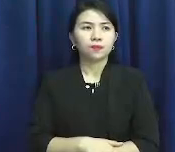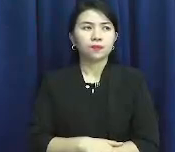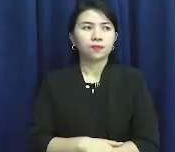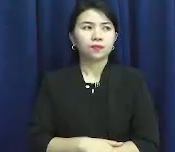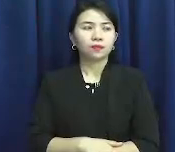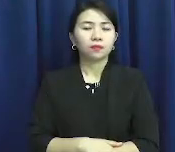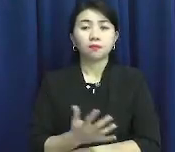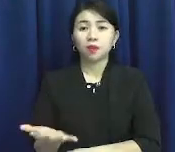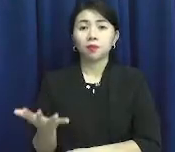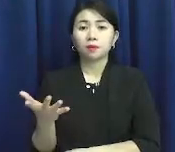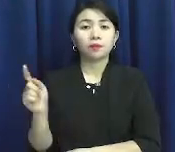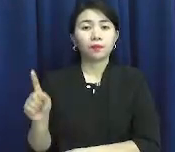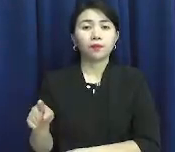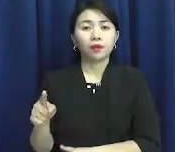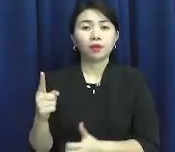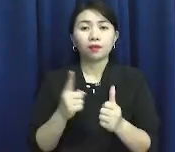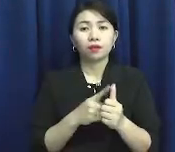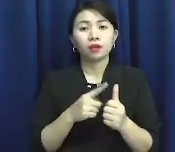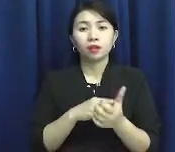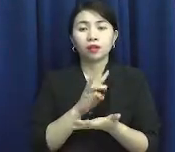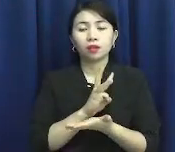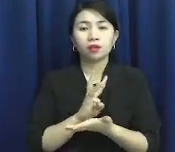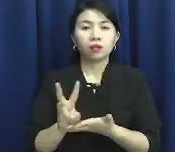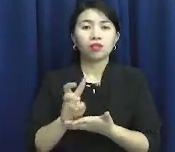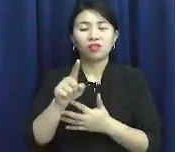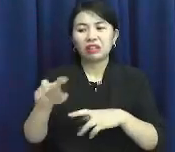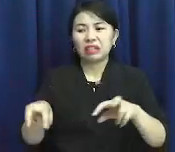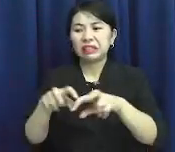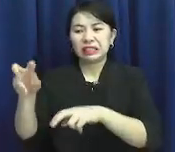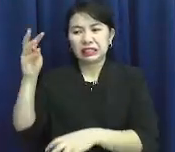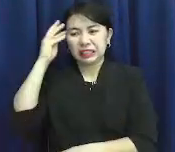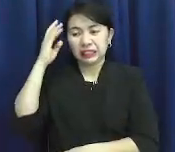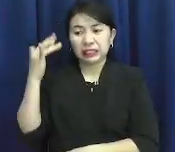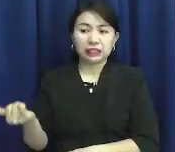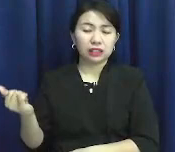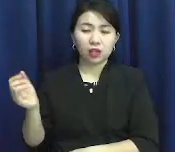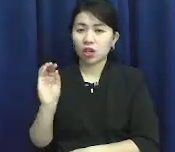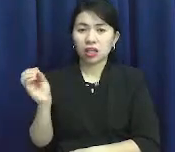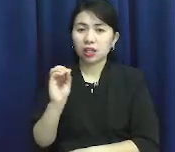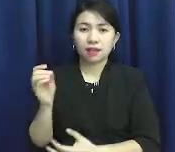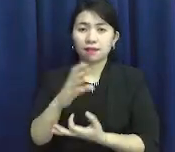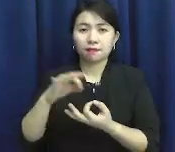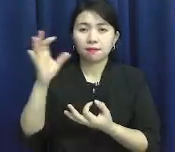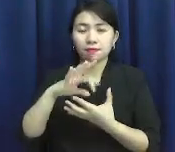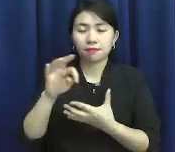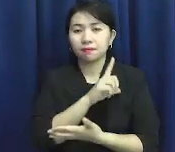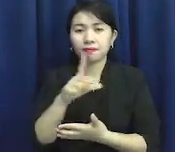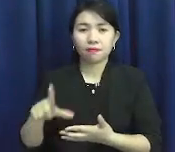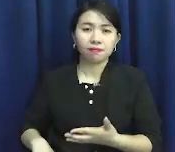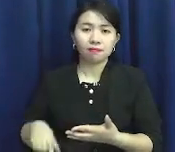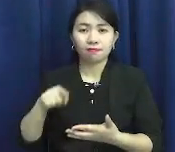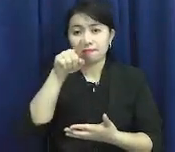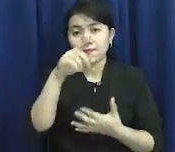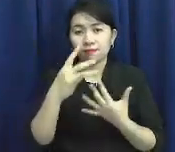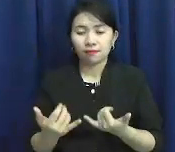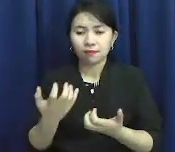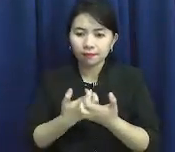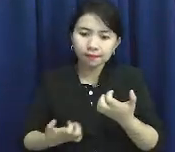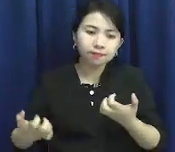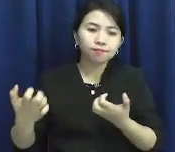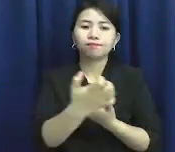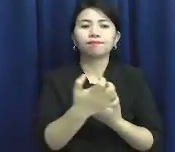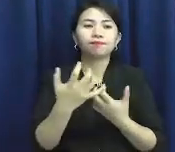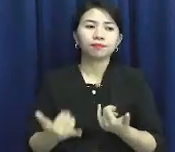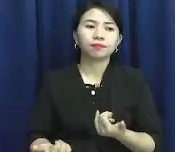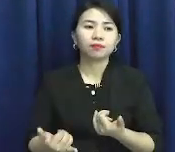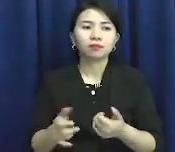Maaring itong first week, ligaw na utak mo, wala na sa iyo yung spirit of the Lord, pinagpapalit mo na. Kaya ngayon, mahirap